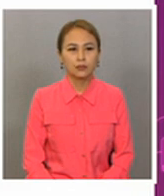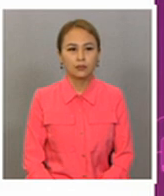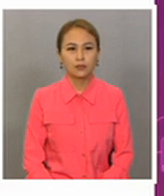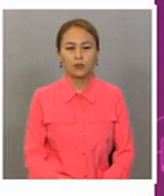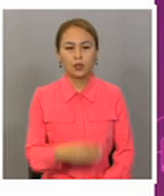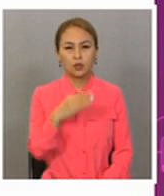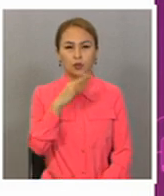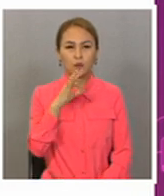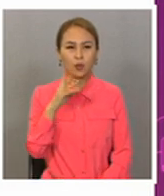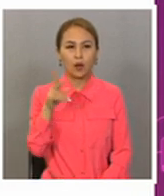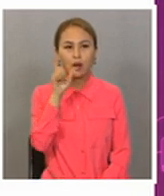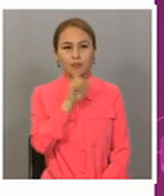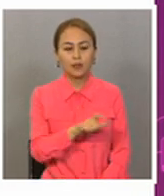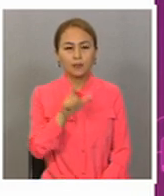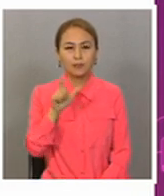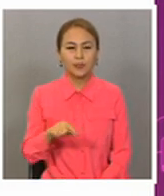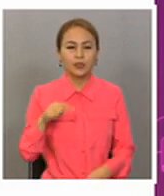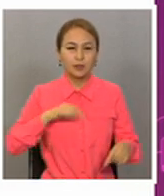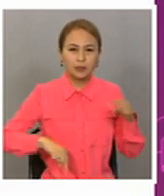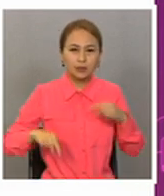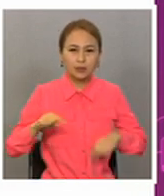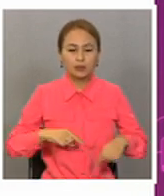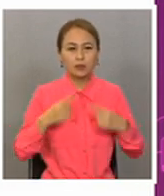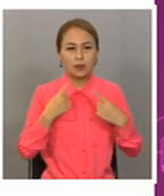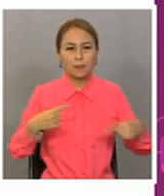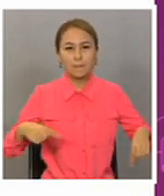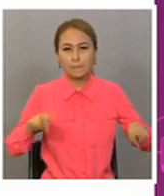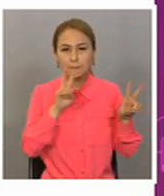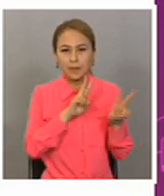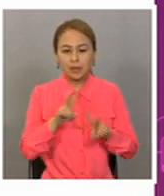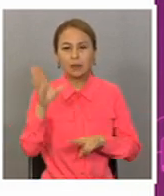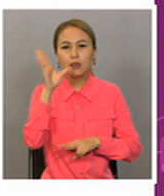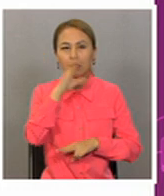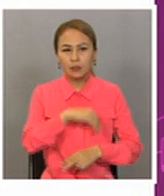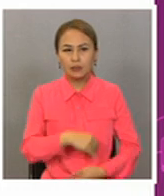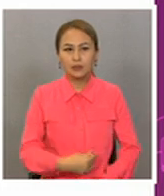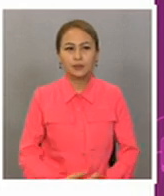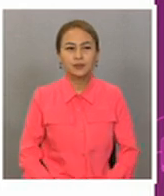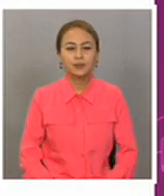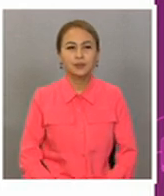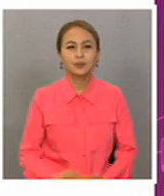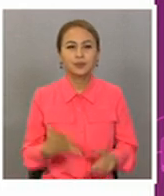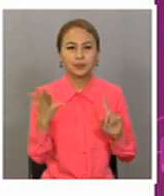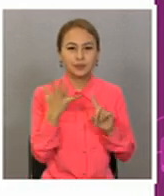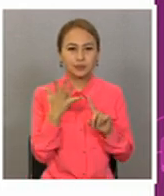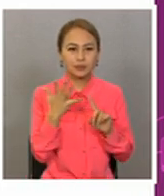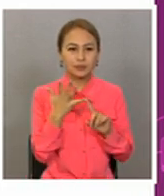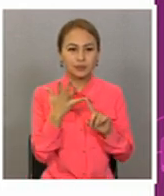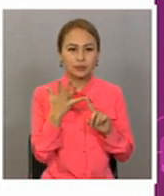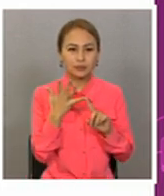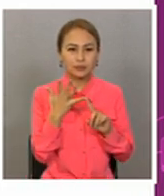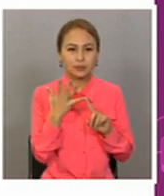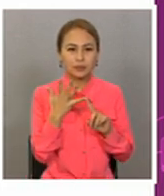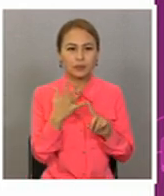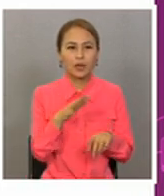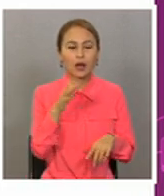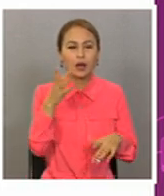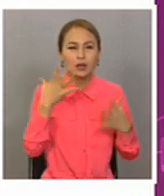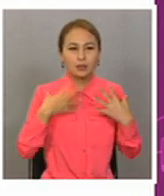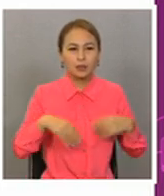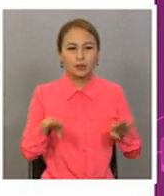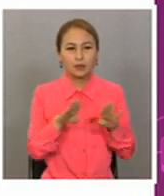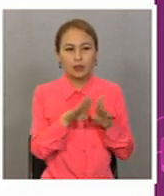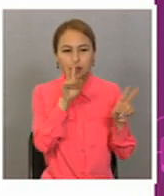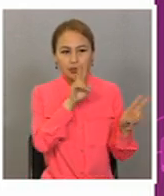Жоқ, адам аспан денелерін бақылай алады. Бесінші, аспан денелерін